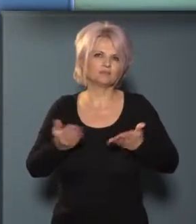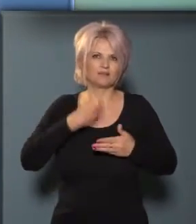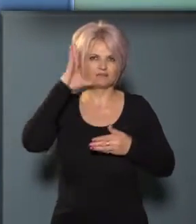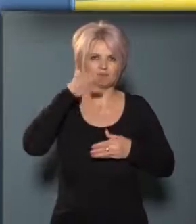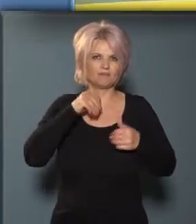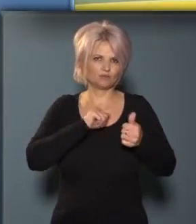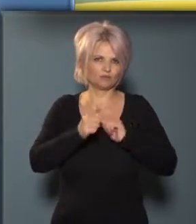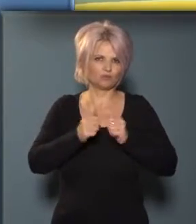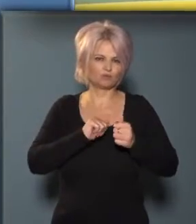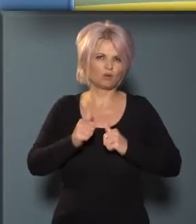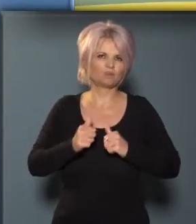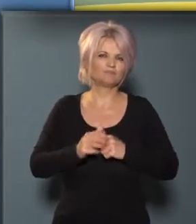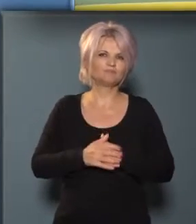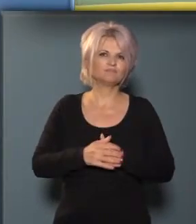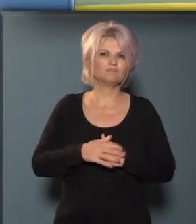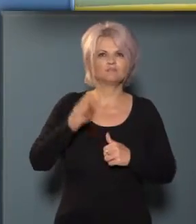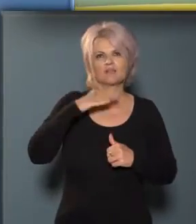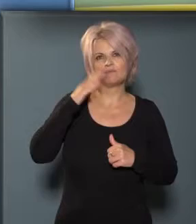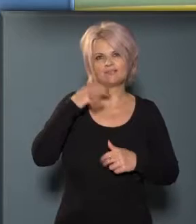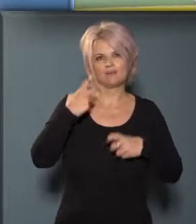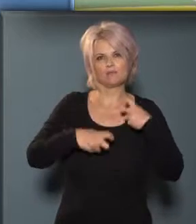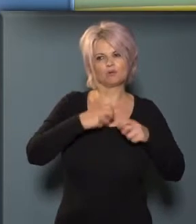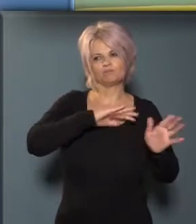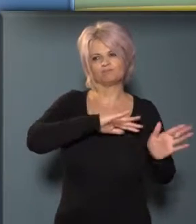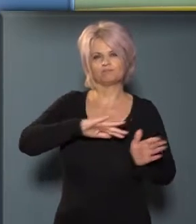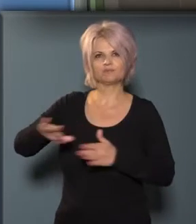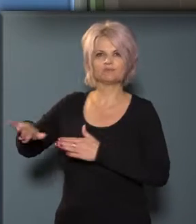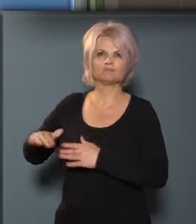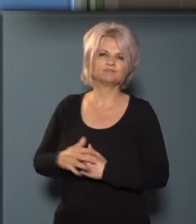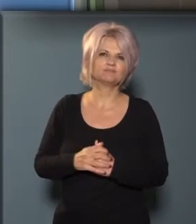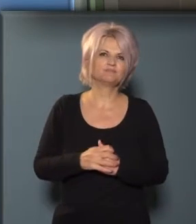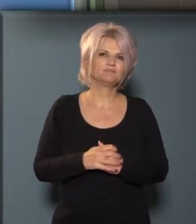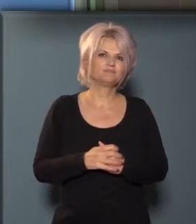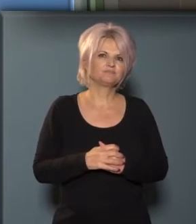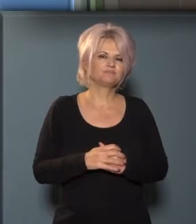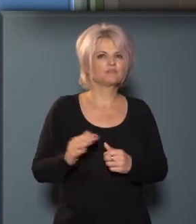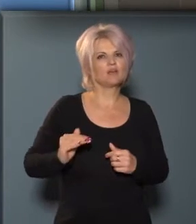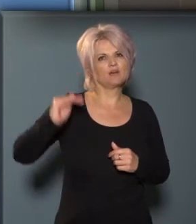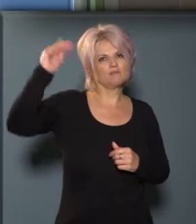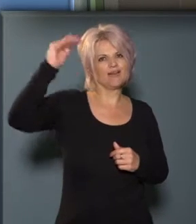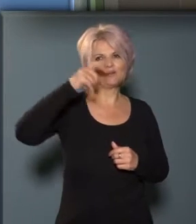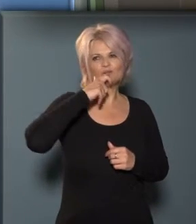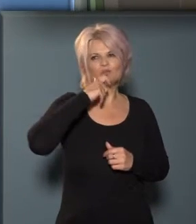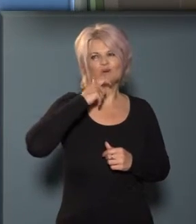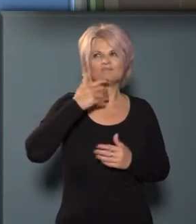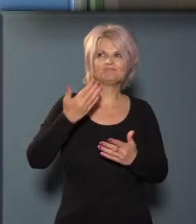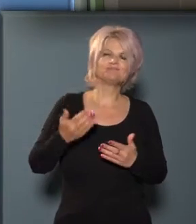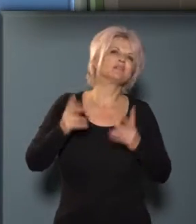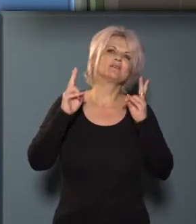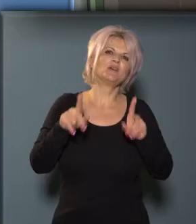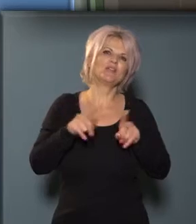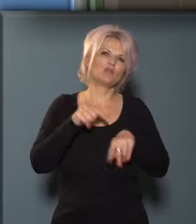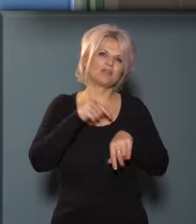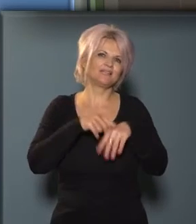arra, hogy sportoljanak vajon? Most a fizikai problémákon túl természetesen. Hát a felnőtt kor az egy picit, tehát van egy olyan